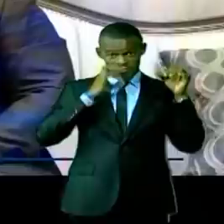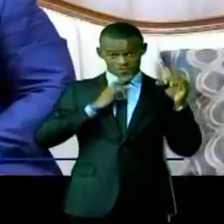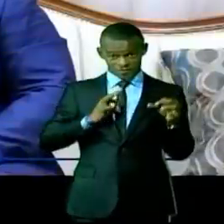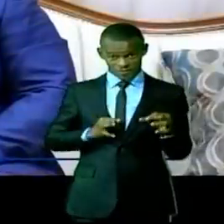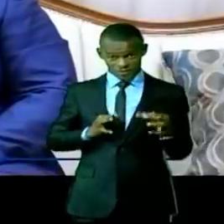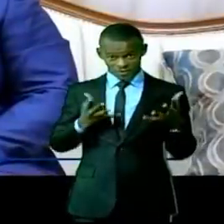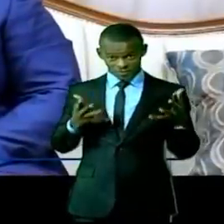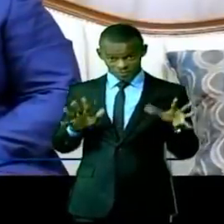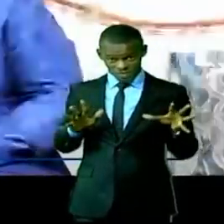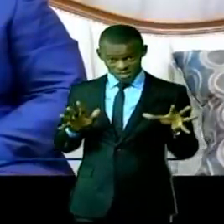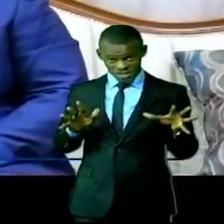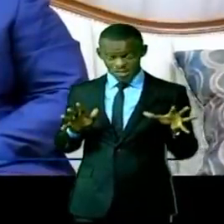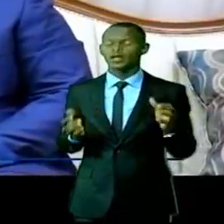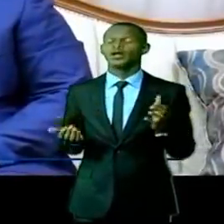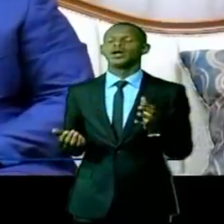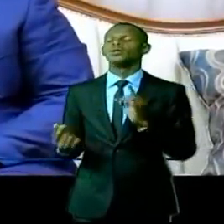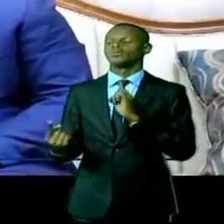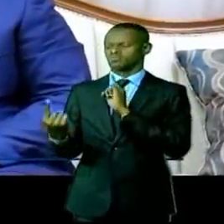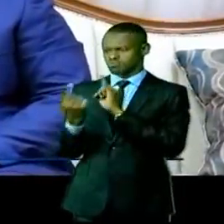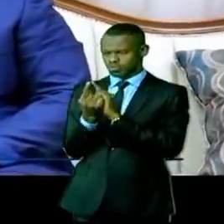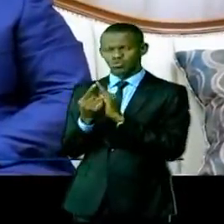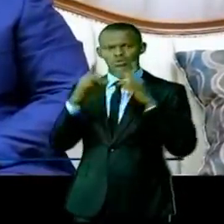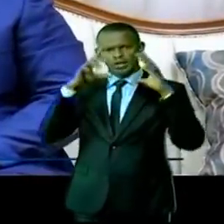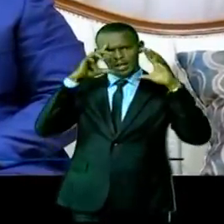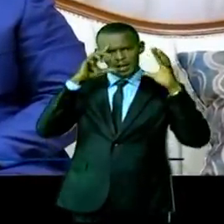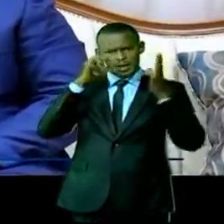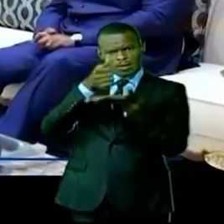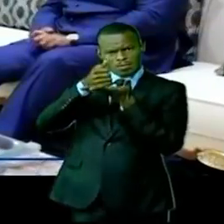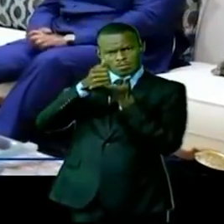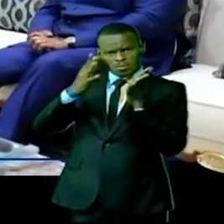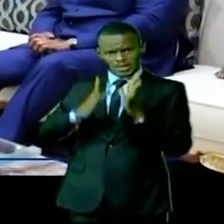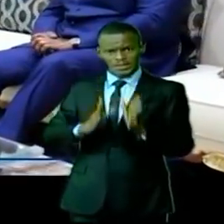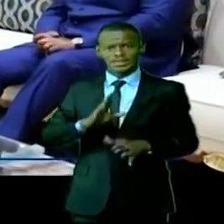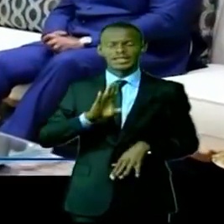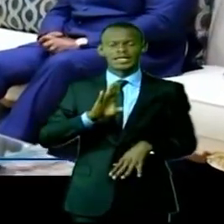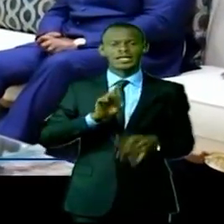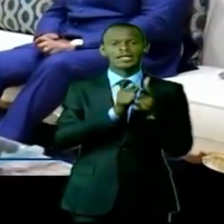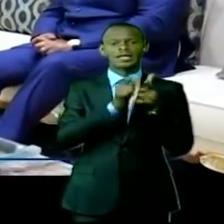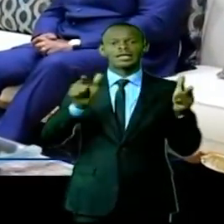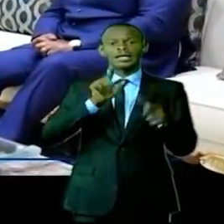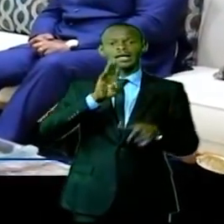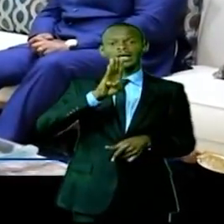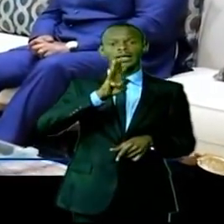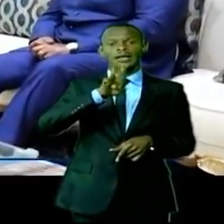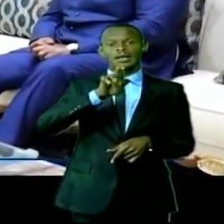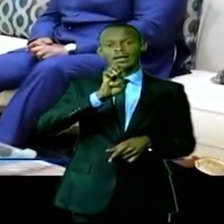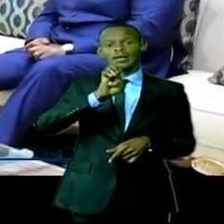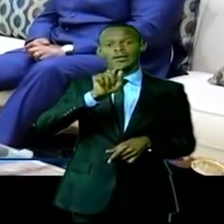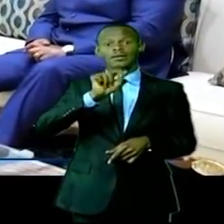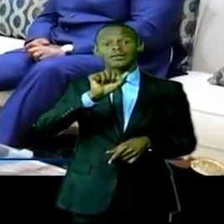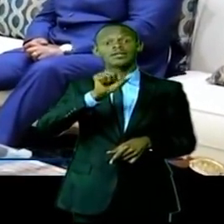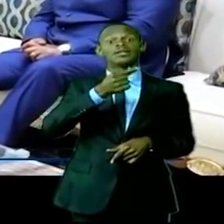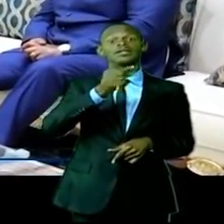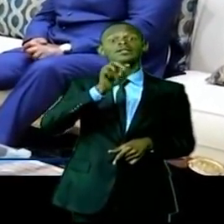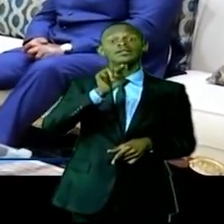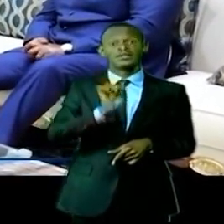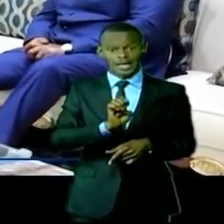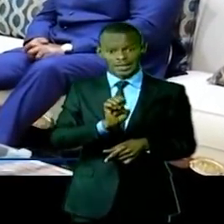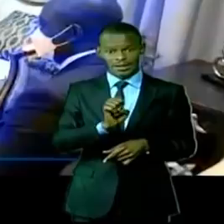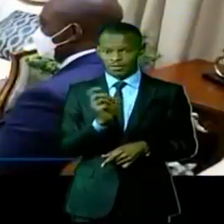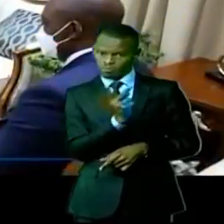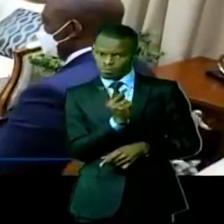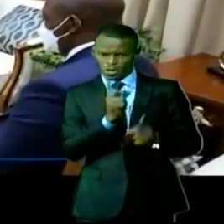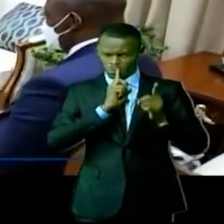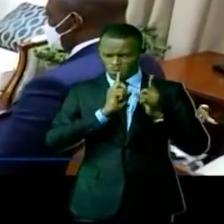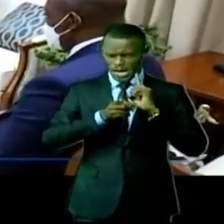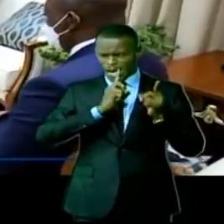également des entretiens avec l'ambassadeur de Grande-Bretagne, Emily Maltman. Rien n'a filtré de ses échanges avec la